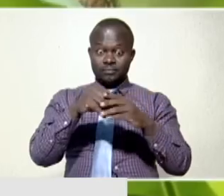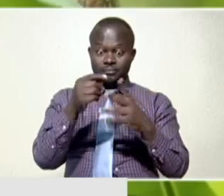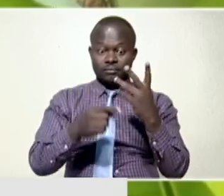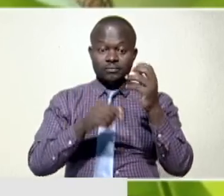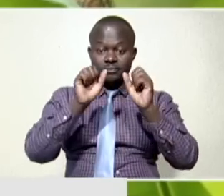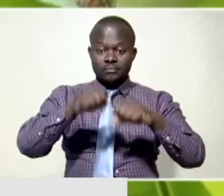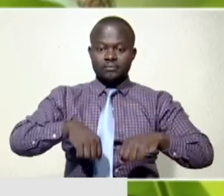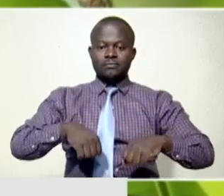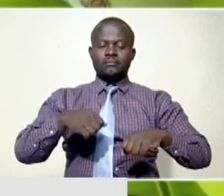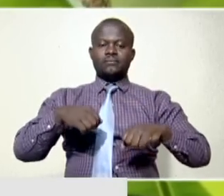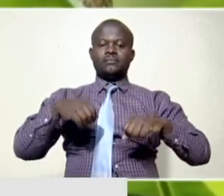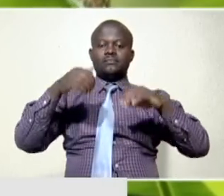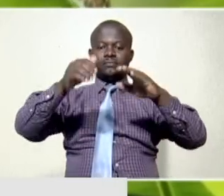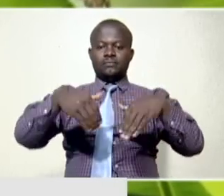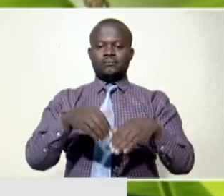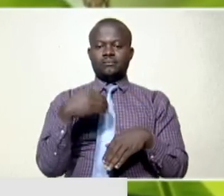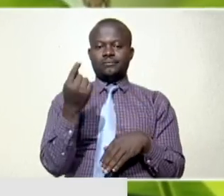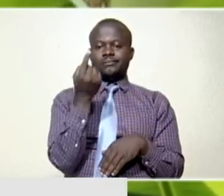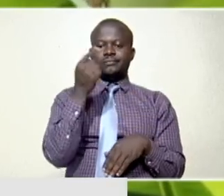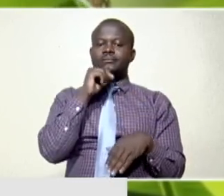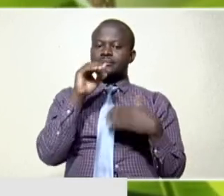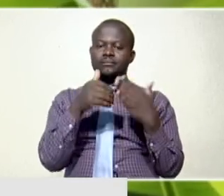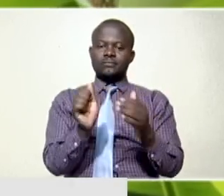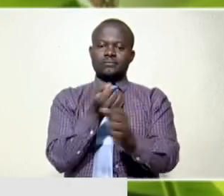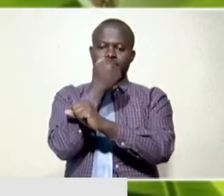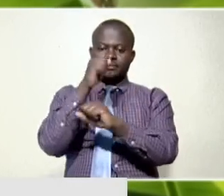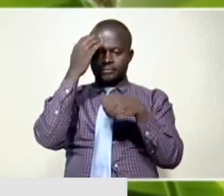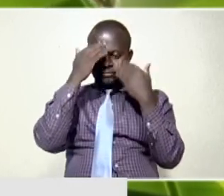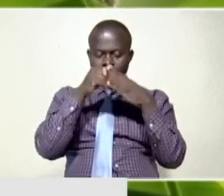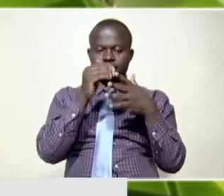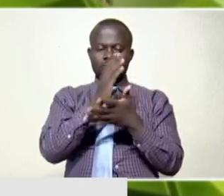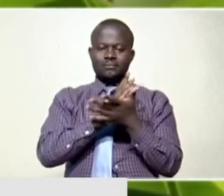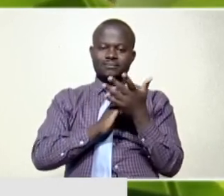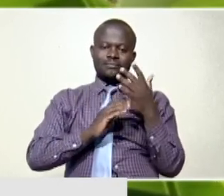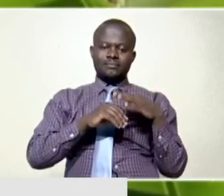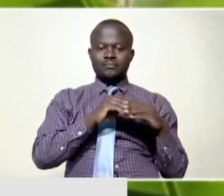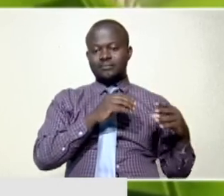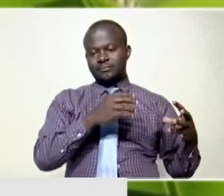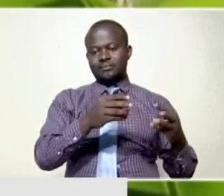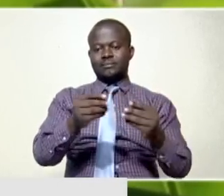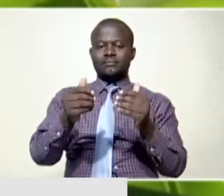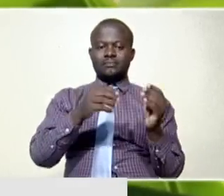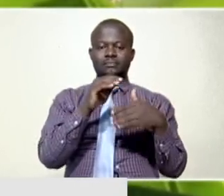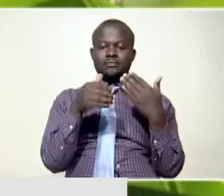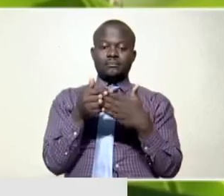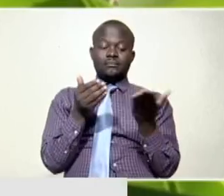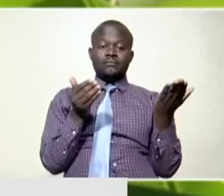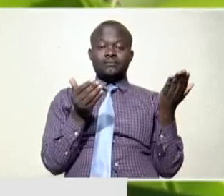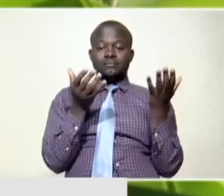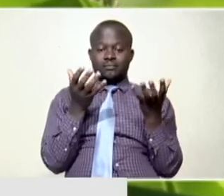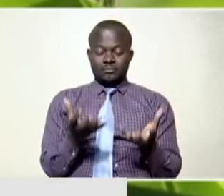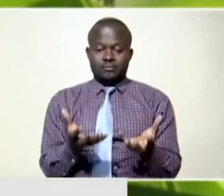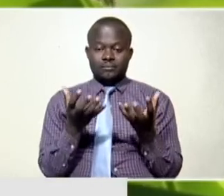kuvamo. Amasoko yo rwose yonyine ntacyo ganamara kuko harimo n'intego zagiye ziramanuka. Intego ubugiye